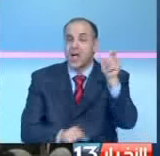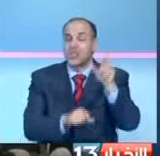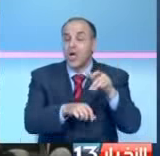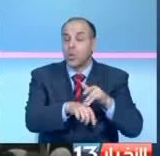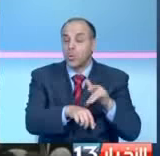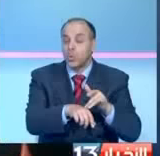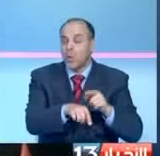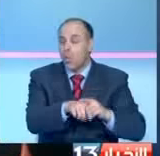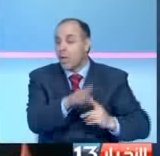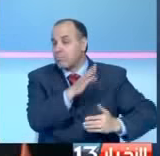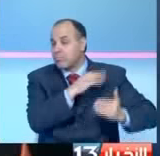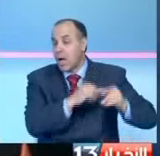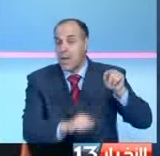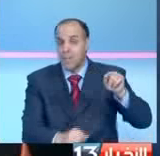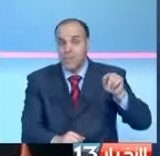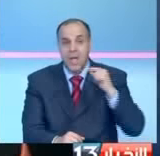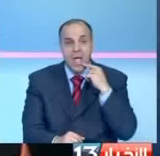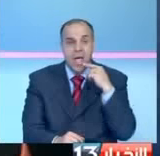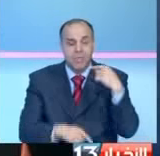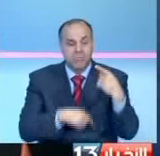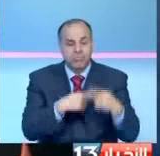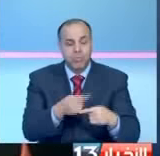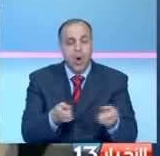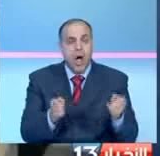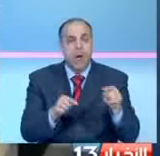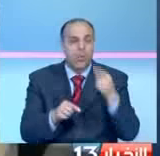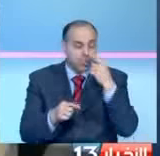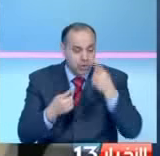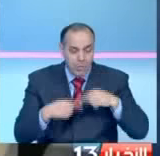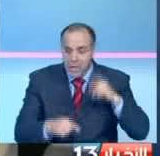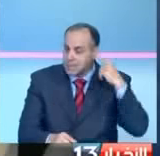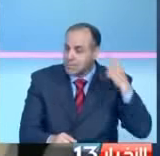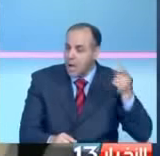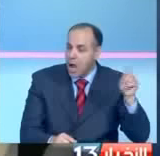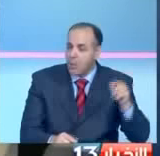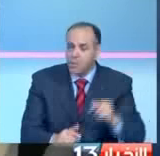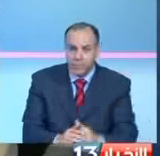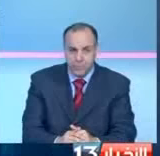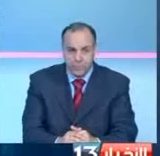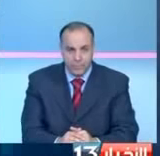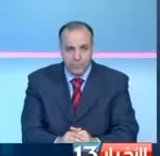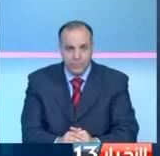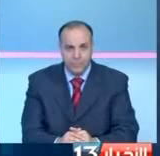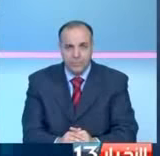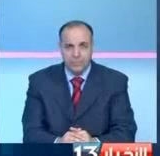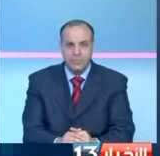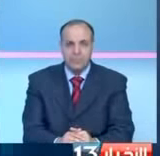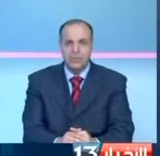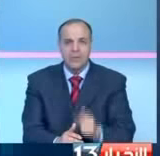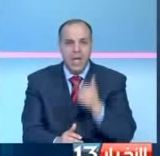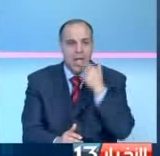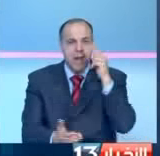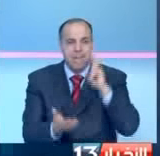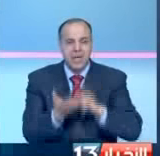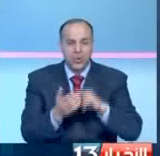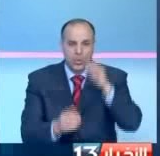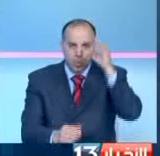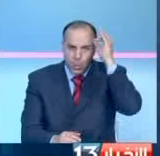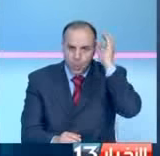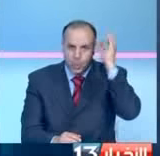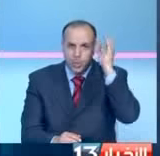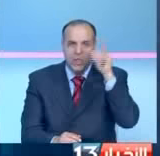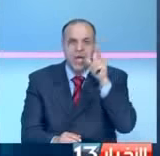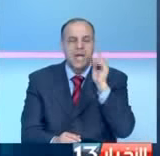انتهاكات حقبة زمنية معينة تتزامن وموعد جلسة الاستماع المنعقدة. أعلن البريد